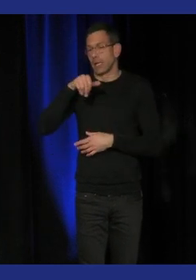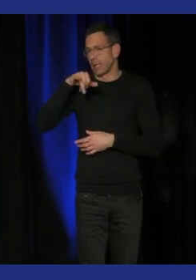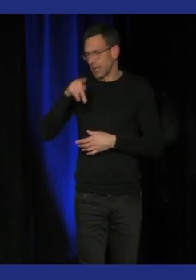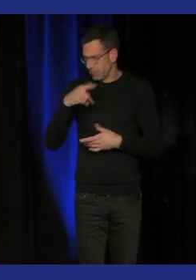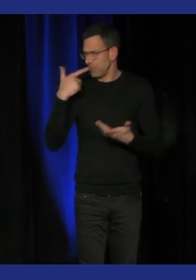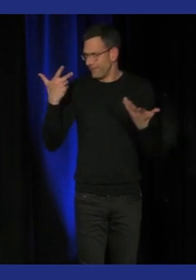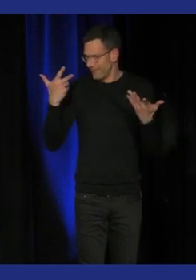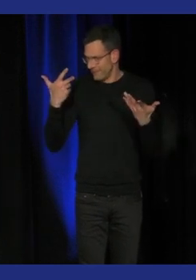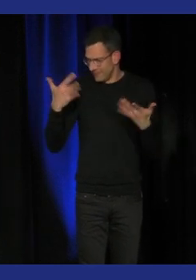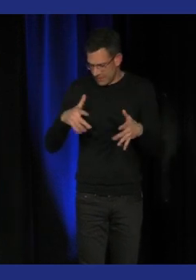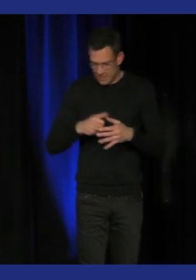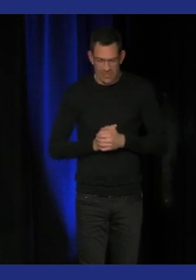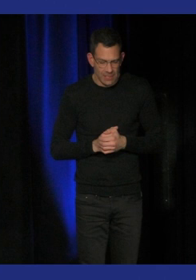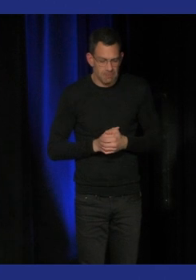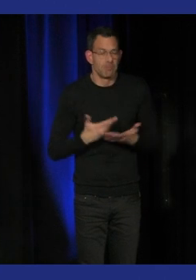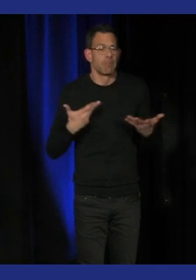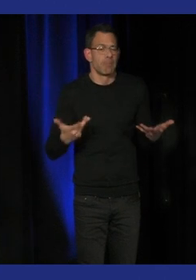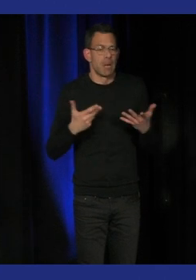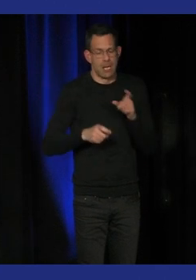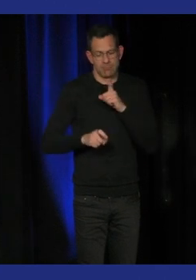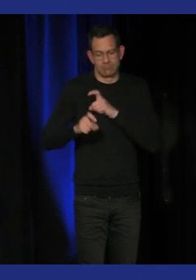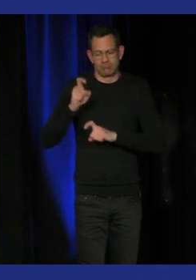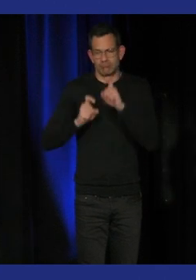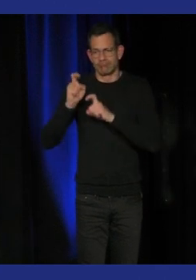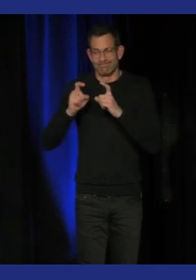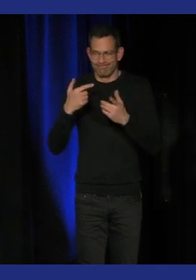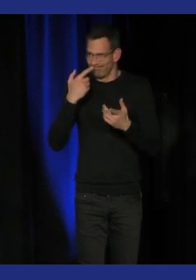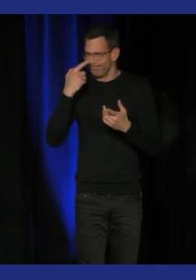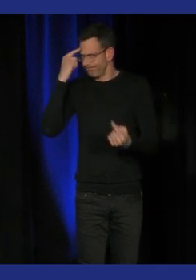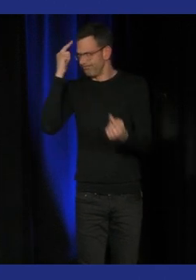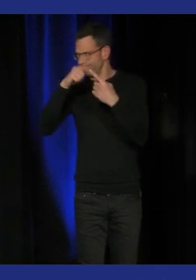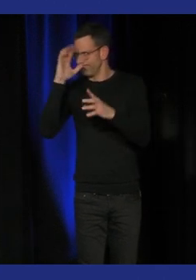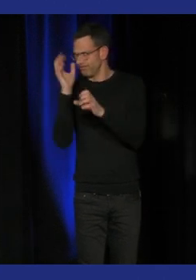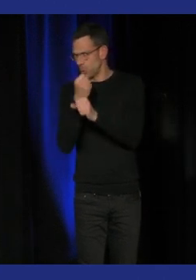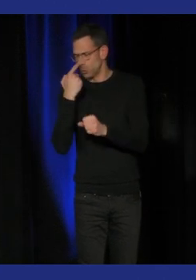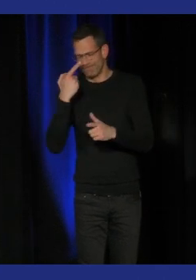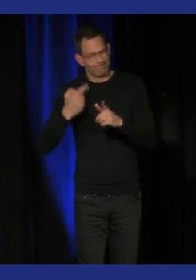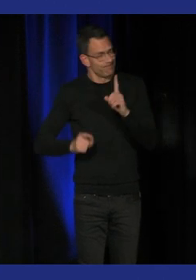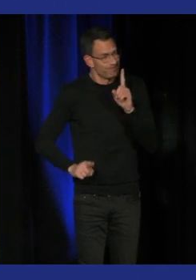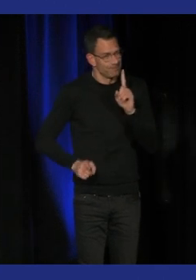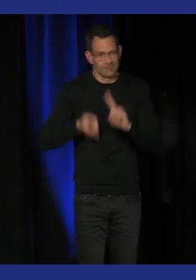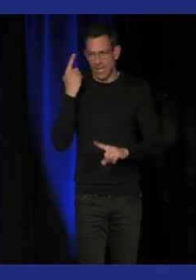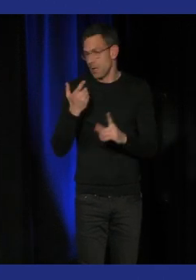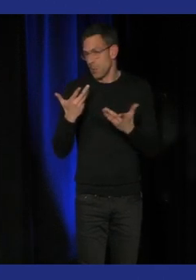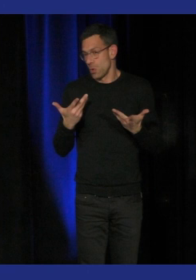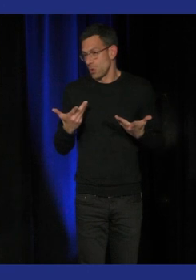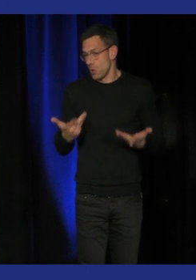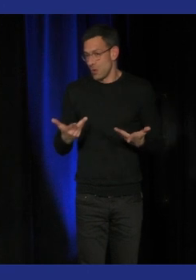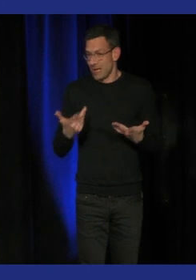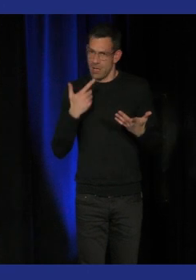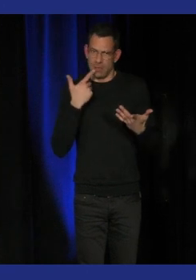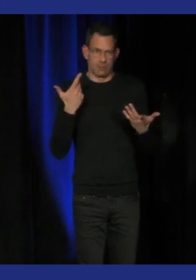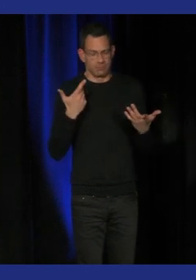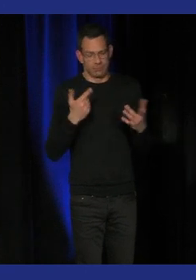Du coup, je voulais revenir rapidement sur les enjeux qui me semblent essentiels en ce moment des luttes anti-validistes sur